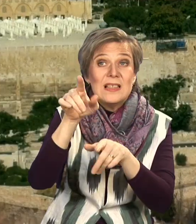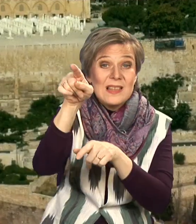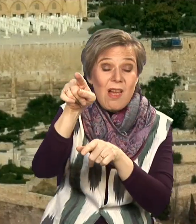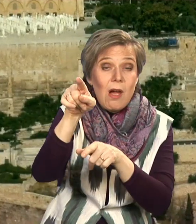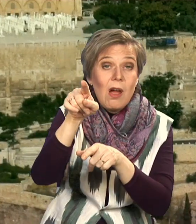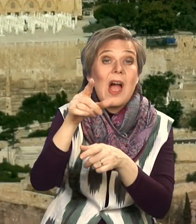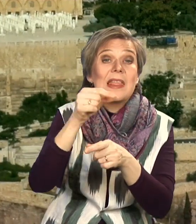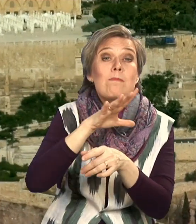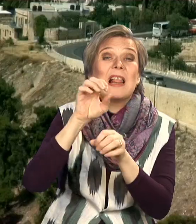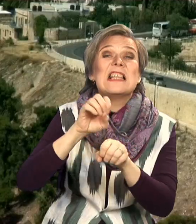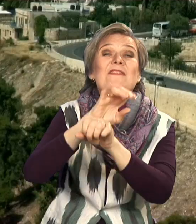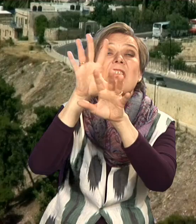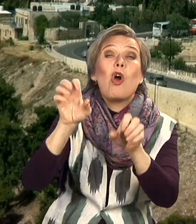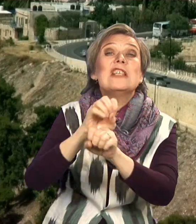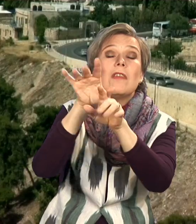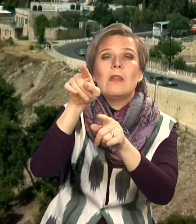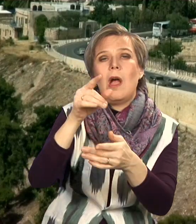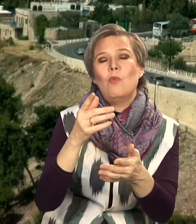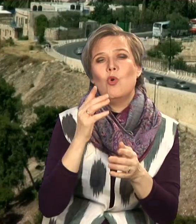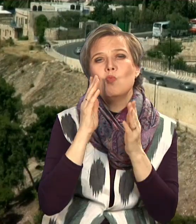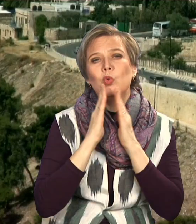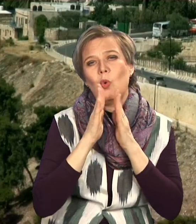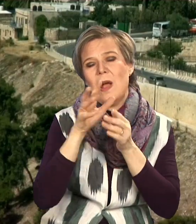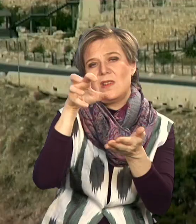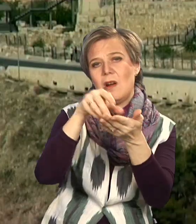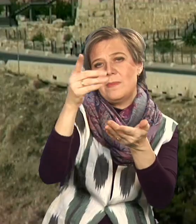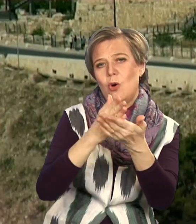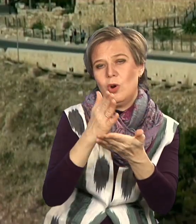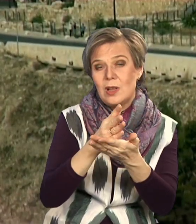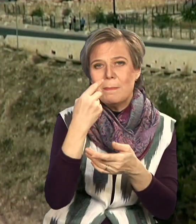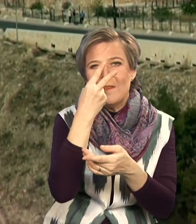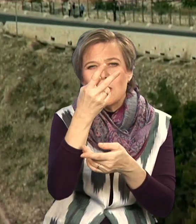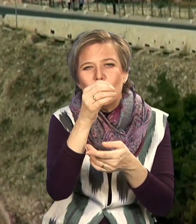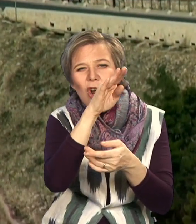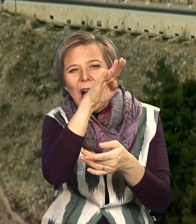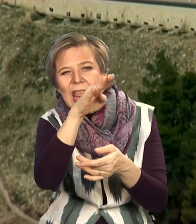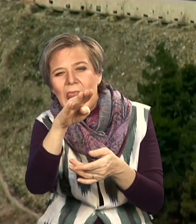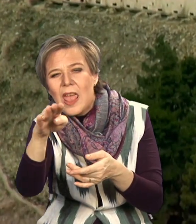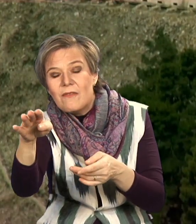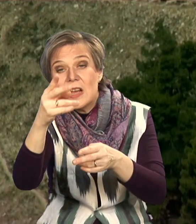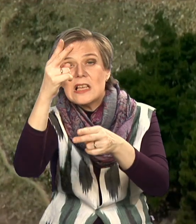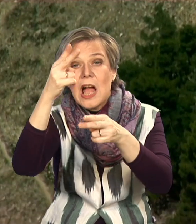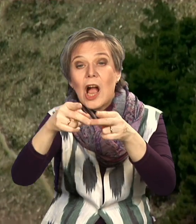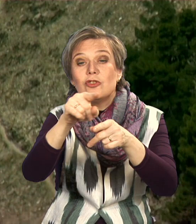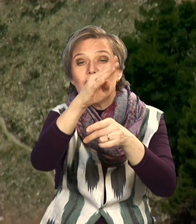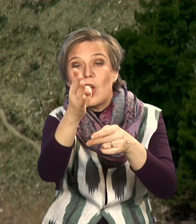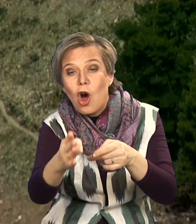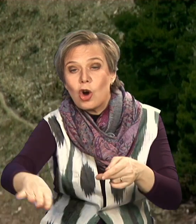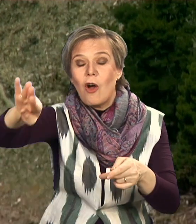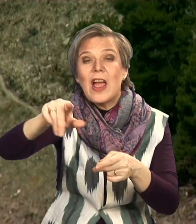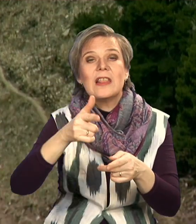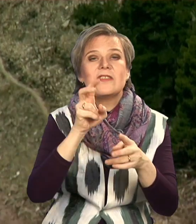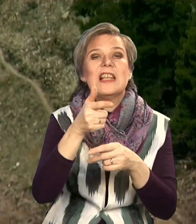стоит мусульманская святыня. Мы видим с вами вот этот вот понижающийся рельеф, который заканчивается рвом. Это